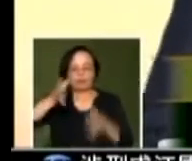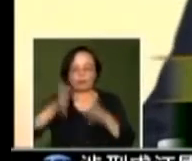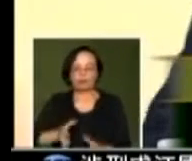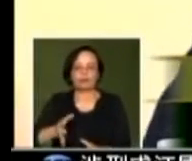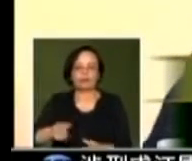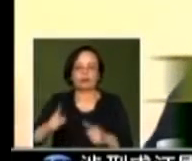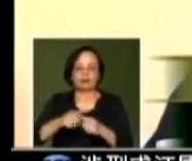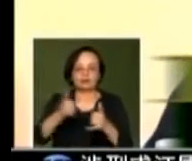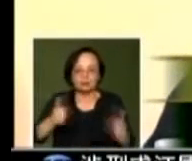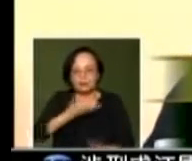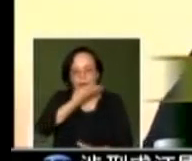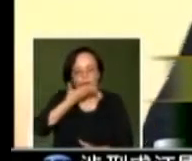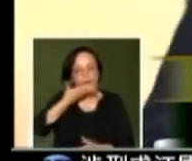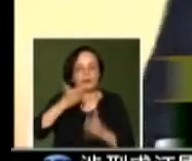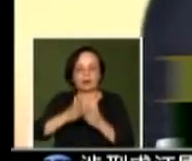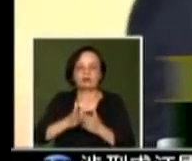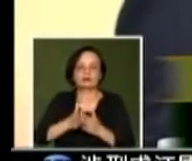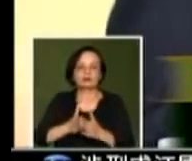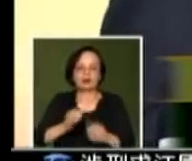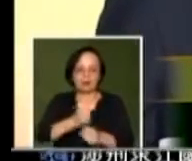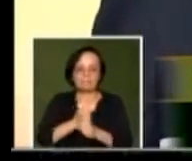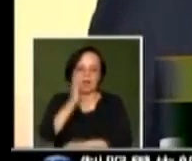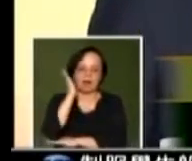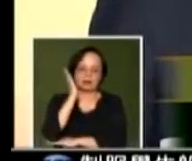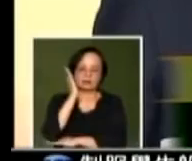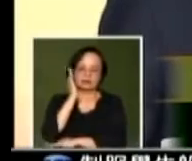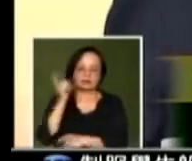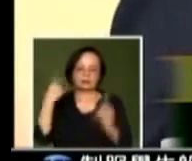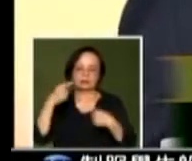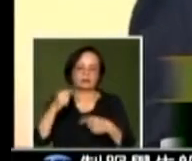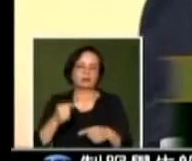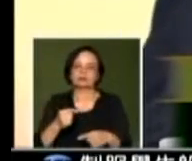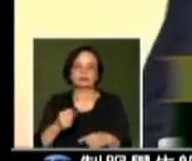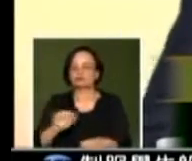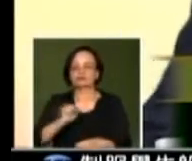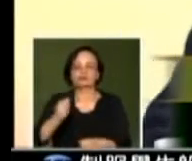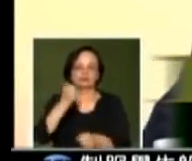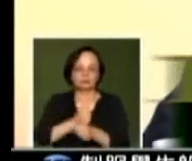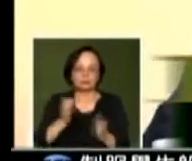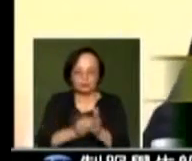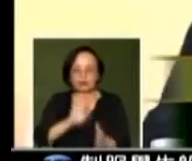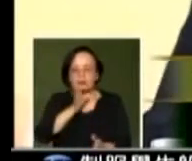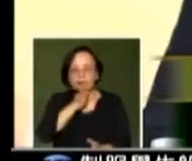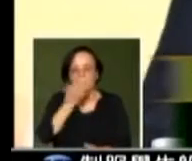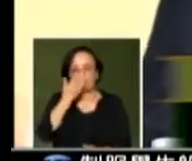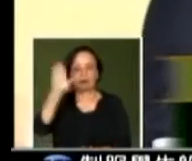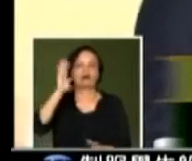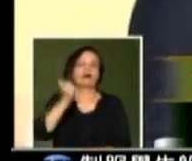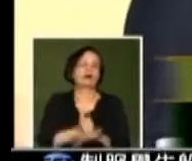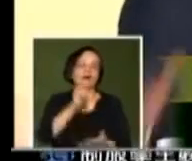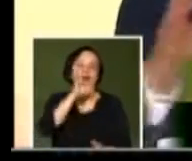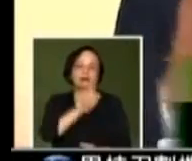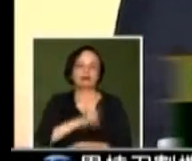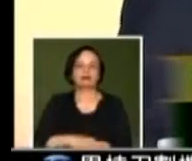府不能达到这一些，却又赢得总统的选举，做的种种事情不